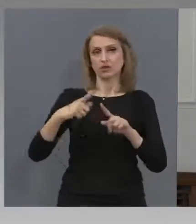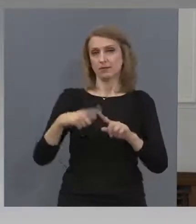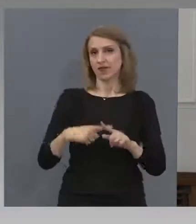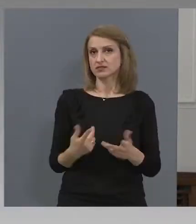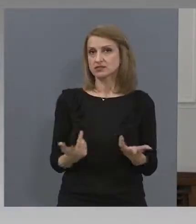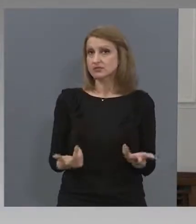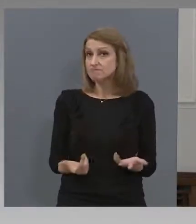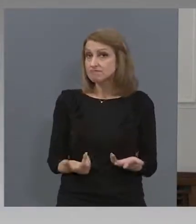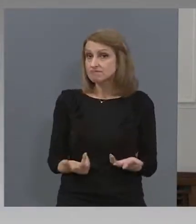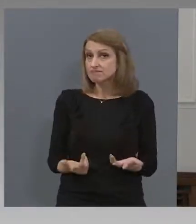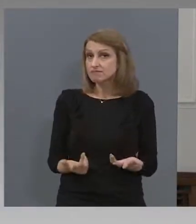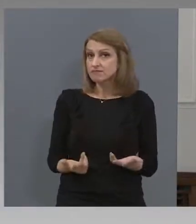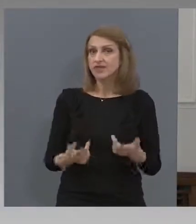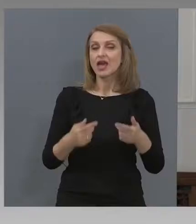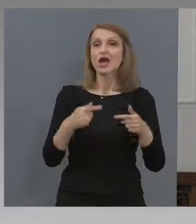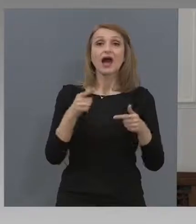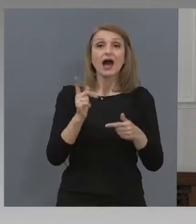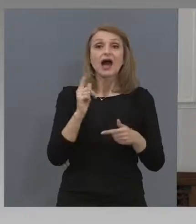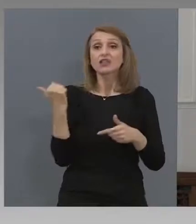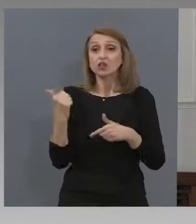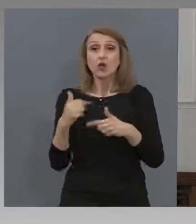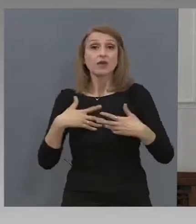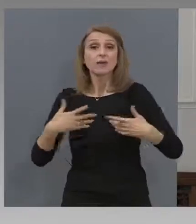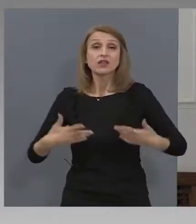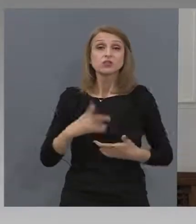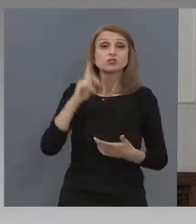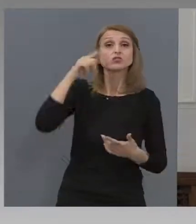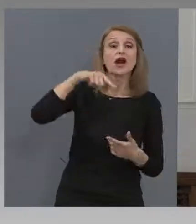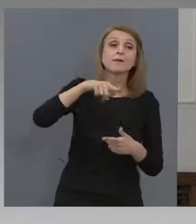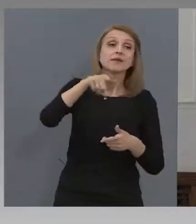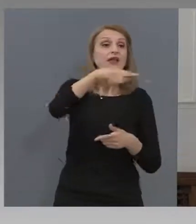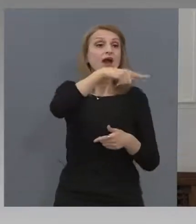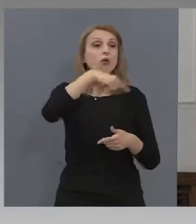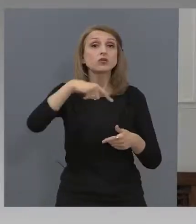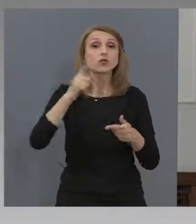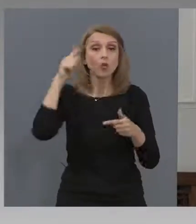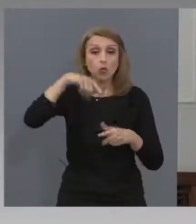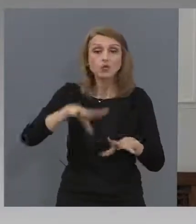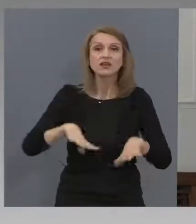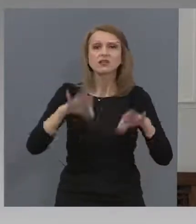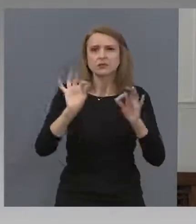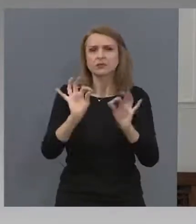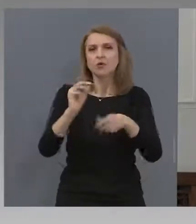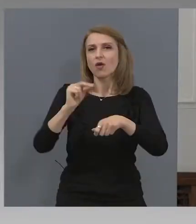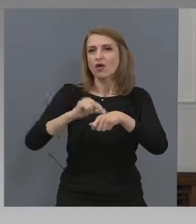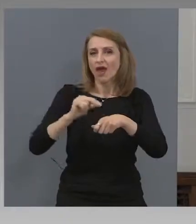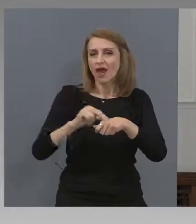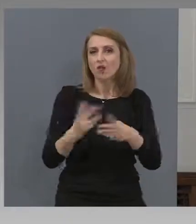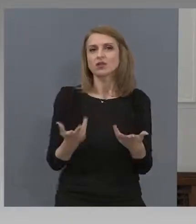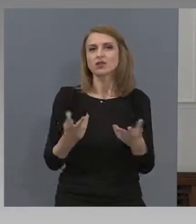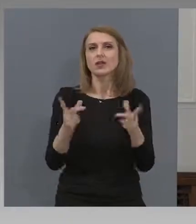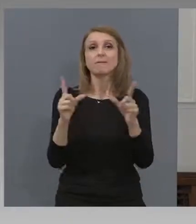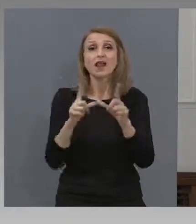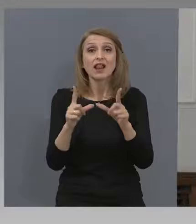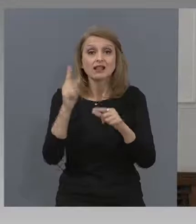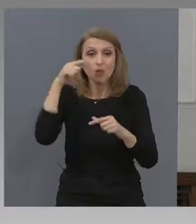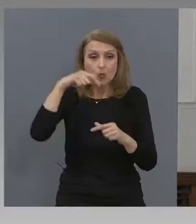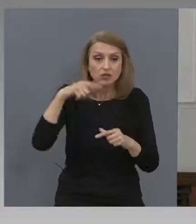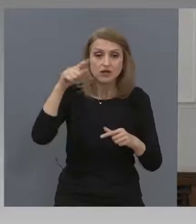малко, чиято продукция утре излиза и няма къде да се пласира, като да речеме ягодите, малините и така